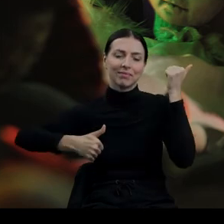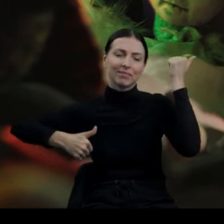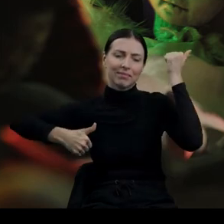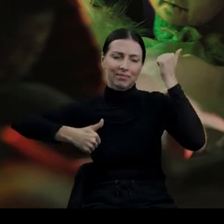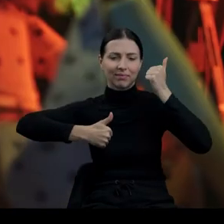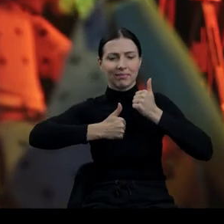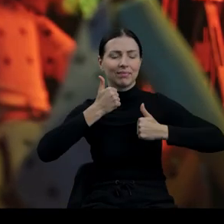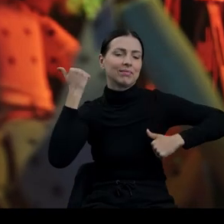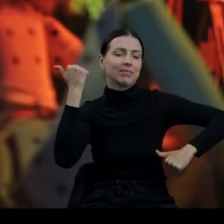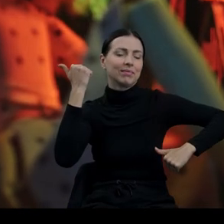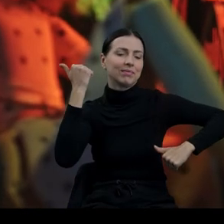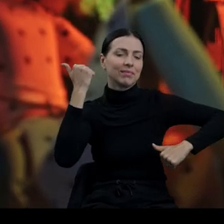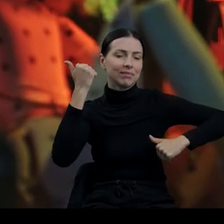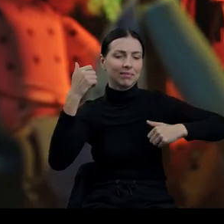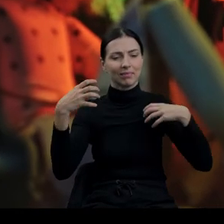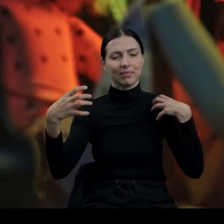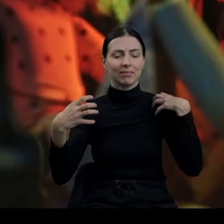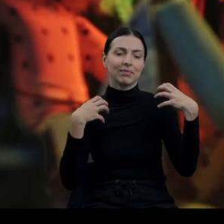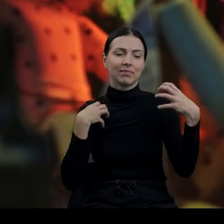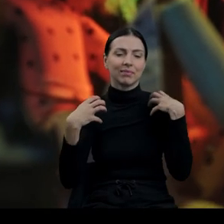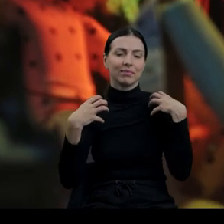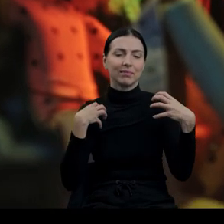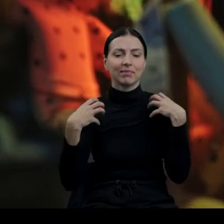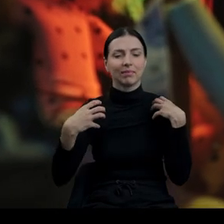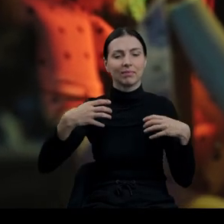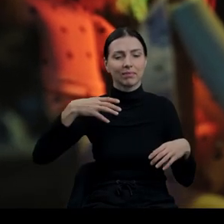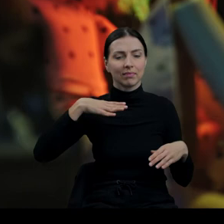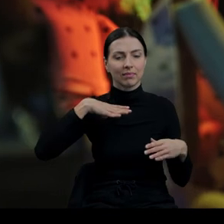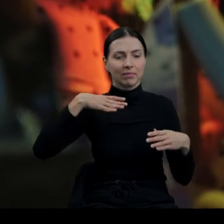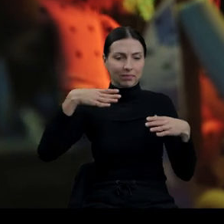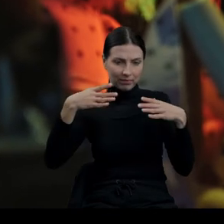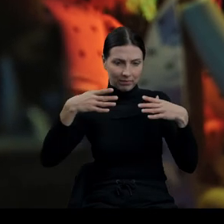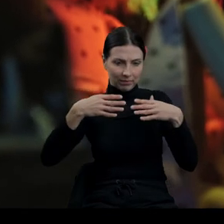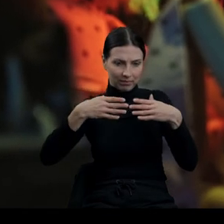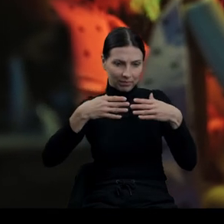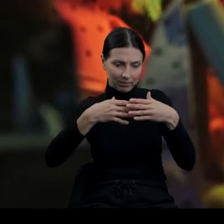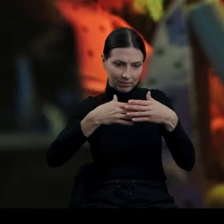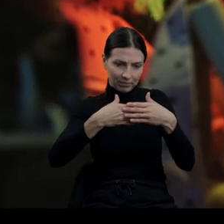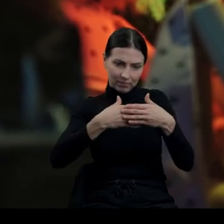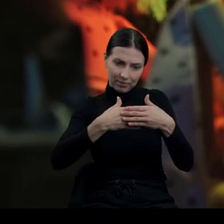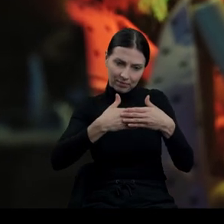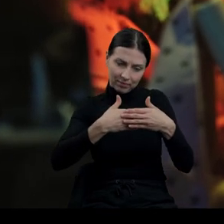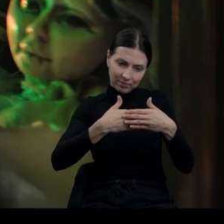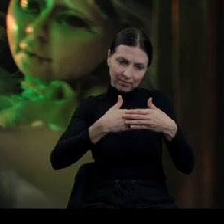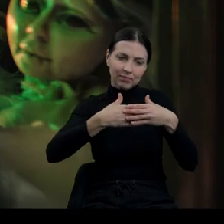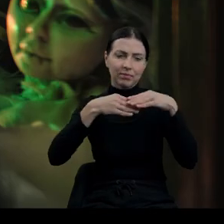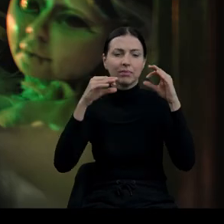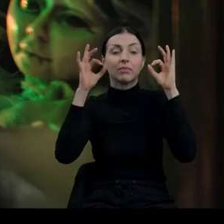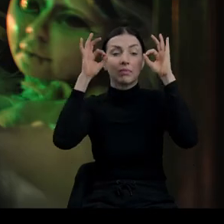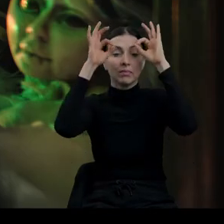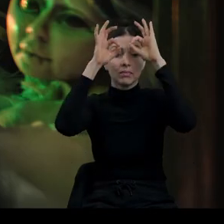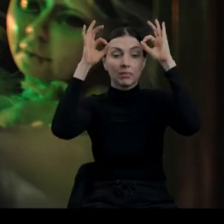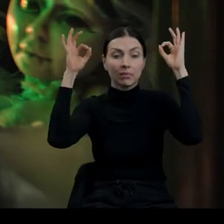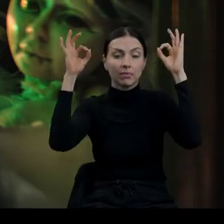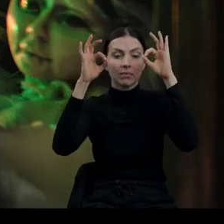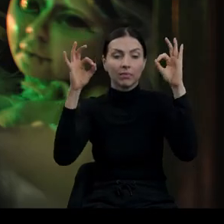współczesnej, w której mam na myśli taką sztukę współczesną, trochę z galerii, w której bardzo